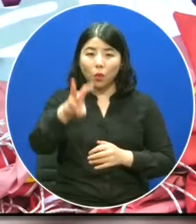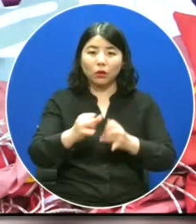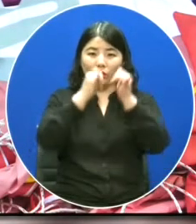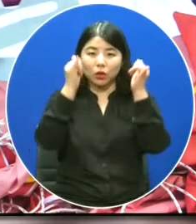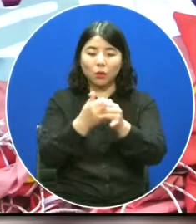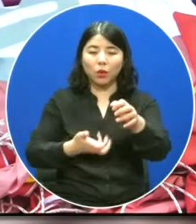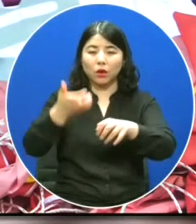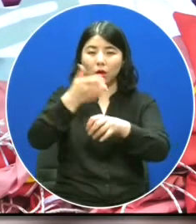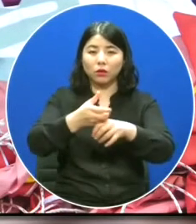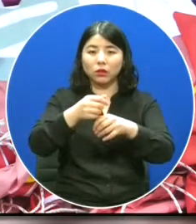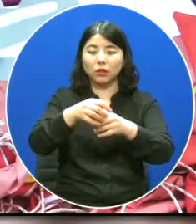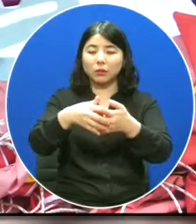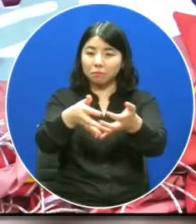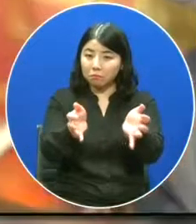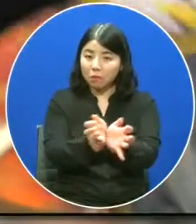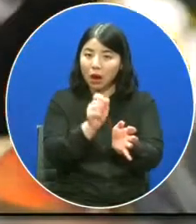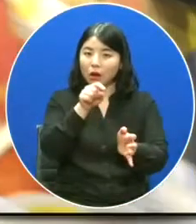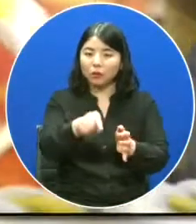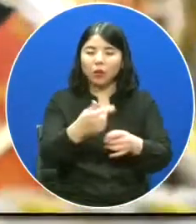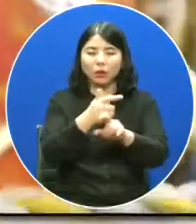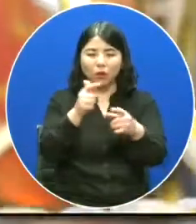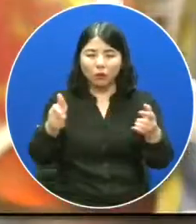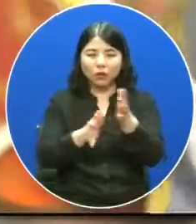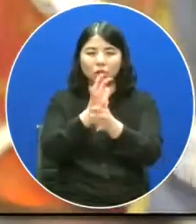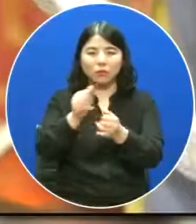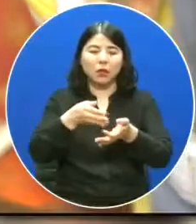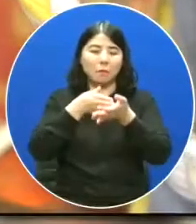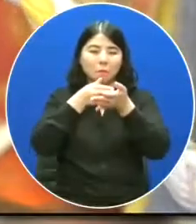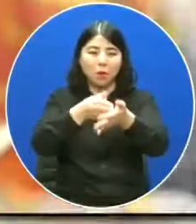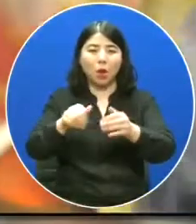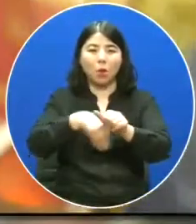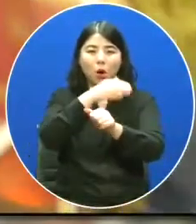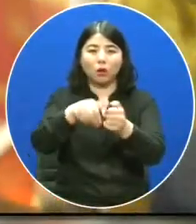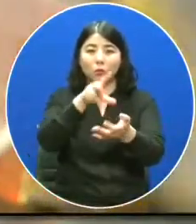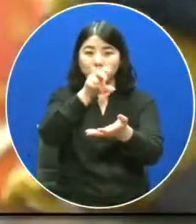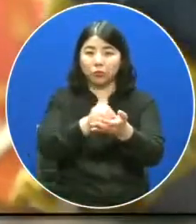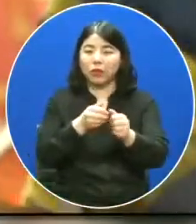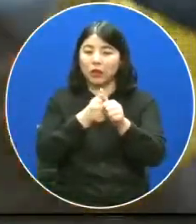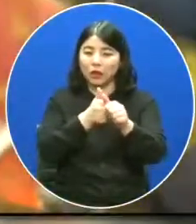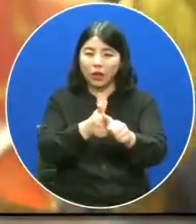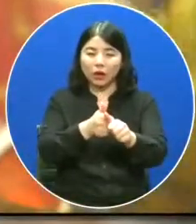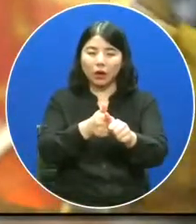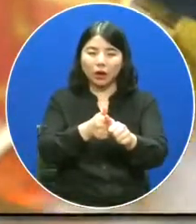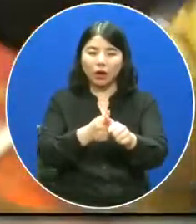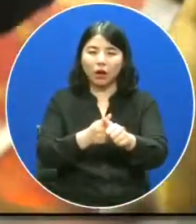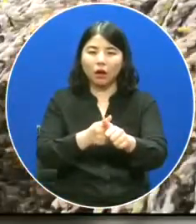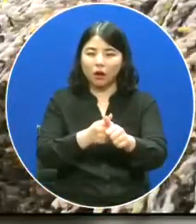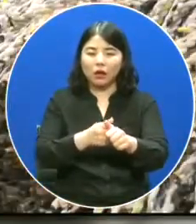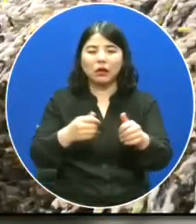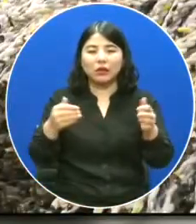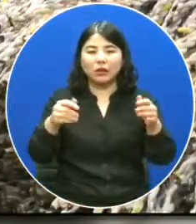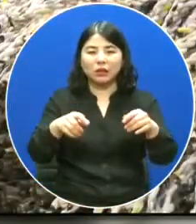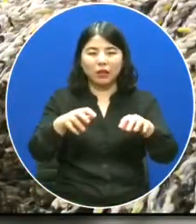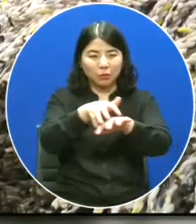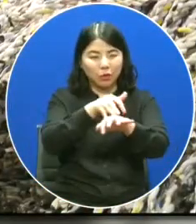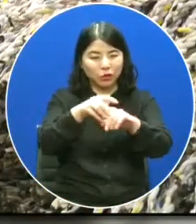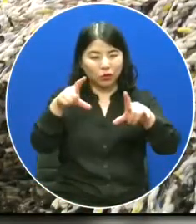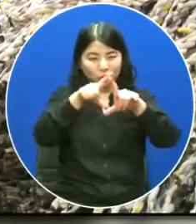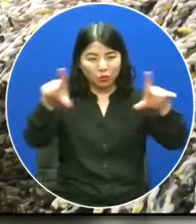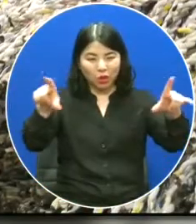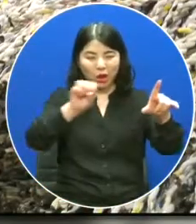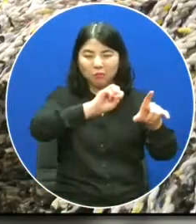광주 사회혁신 플랫폼에서는 다양한 시민들이 제안한 환경 의제에 따라 폐현수막을 소각하거나 매립하는